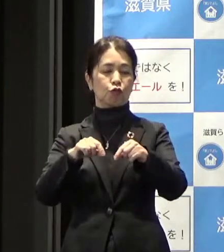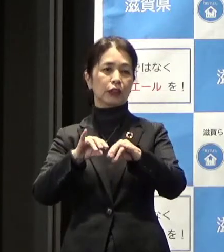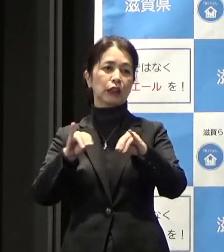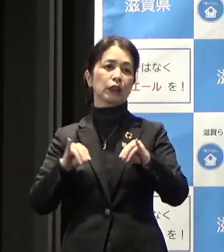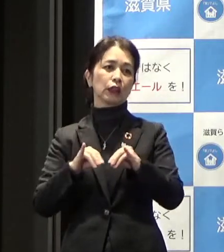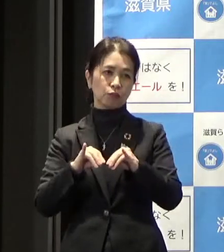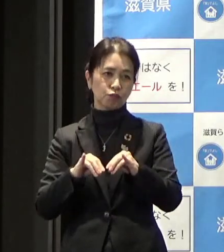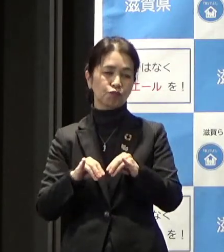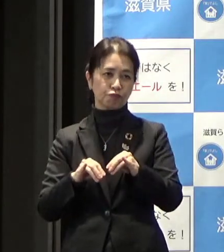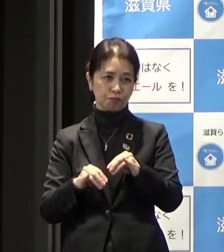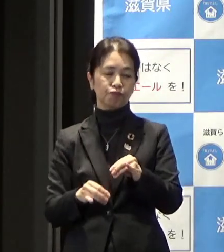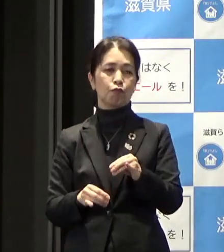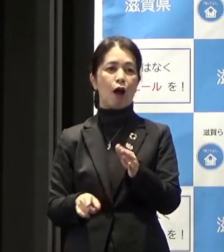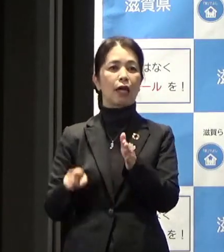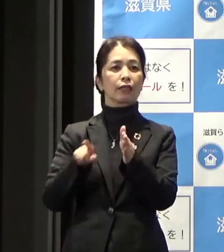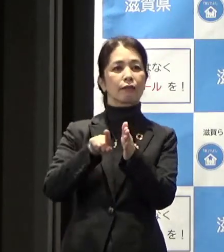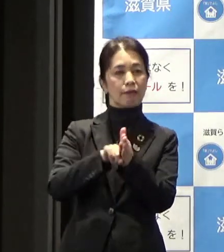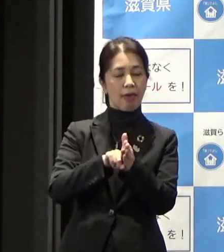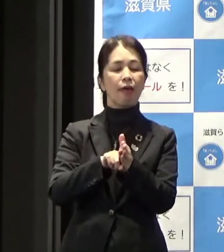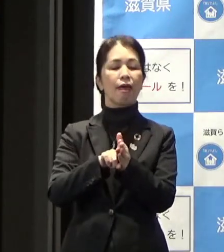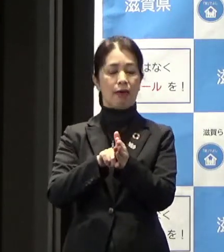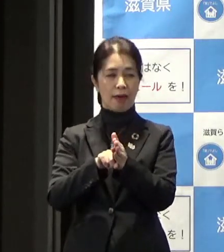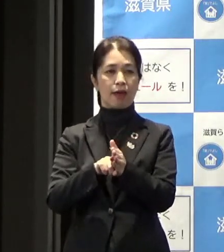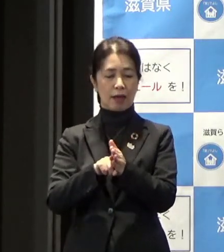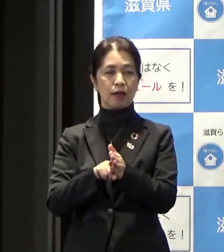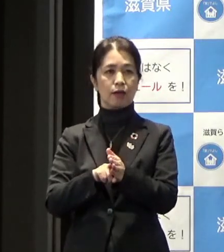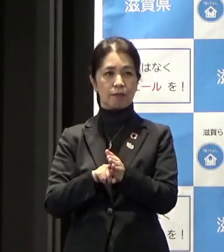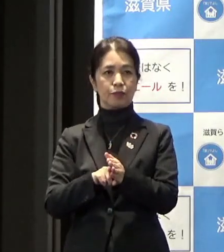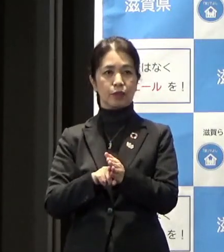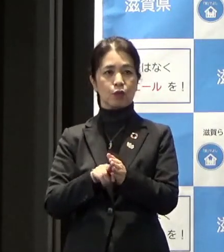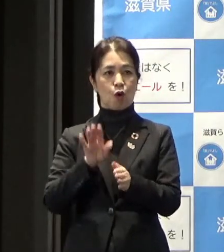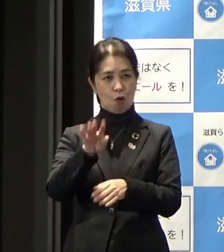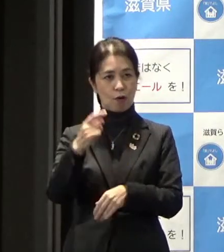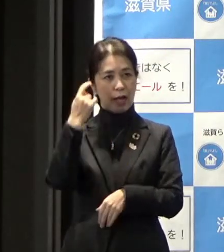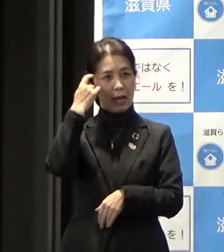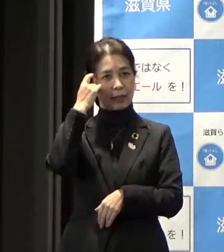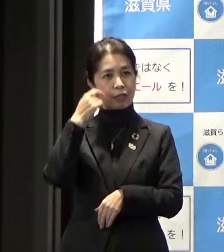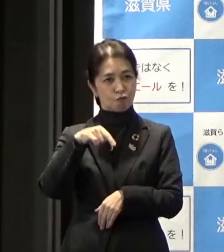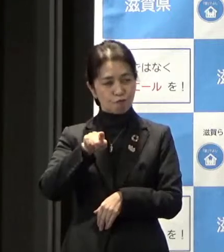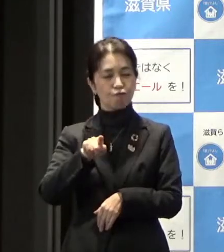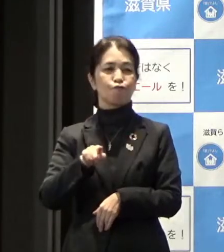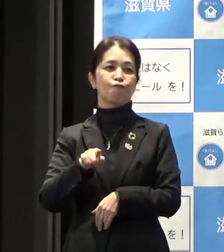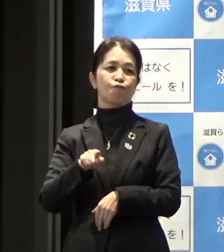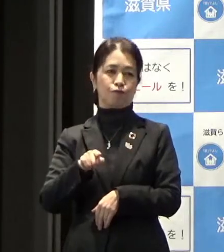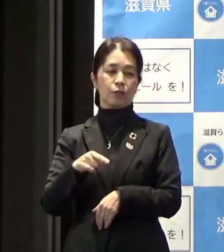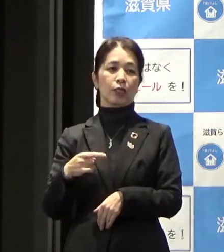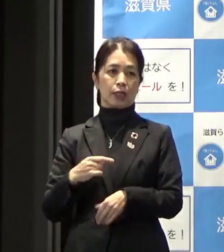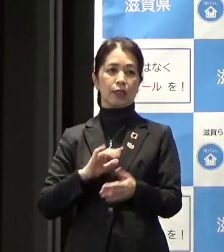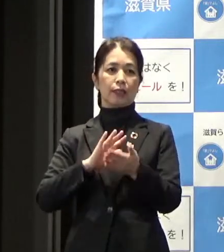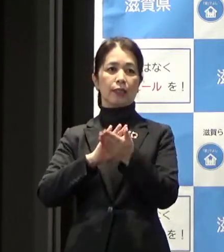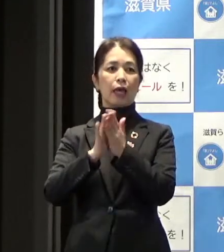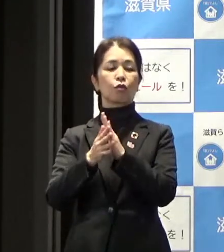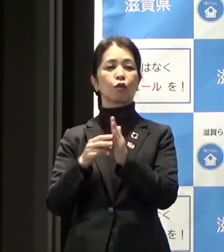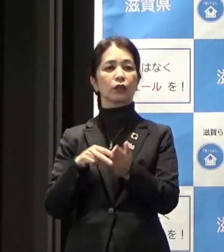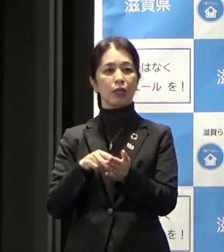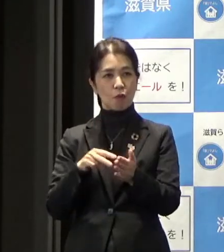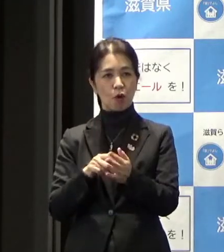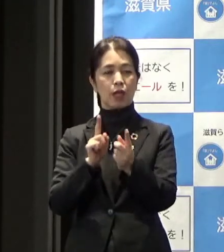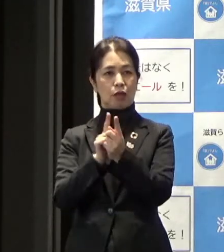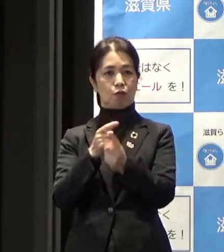対策を講じるということを述べられましたので、チームとしてもしっかりと対応していきたいと存じます。